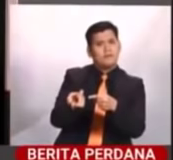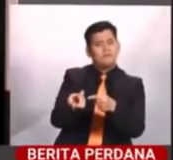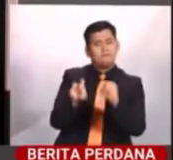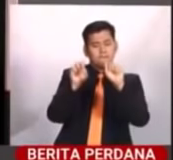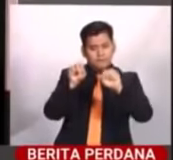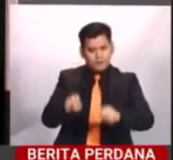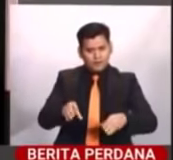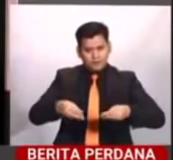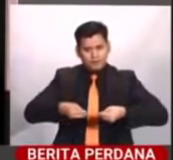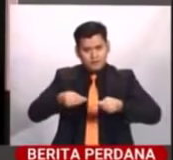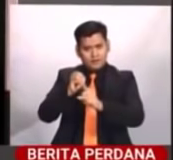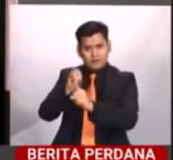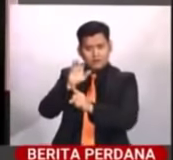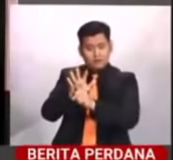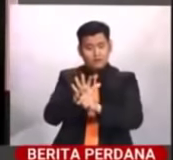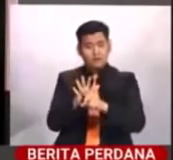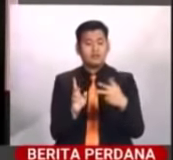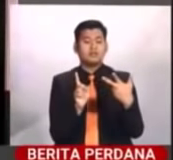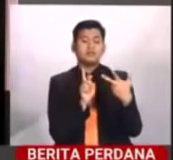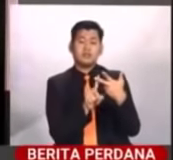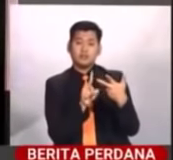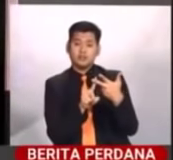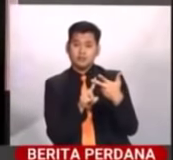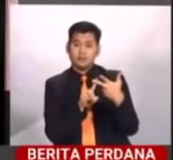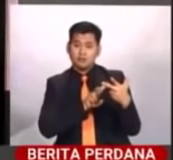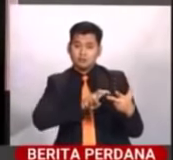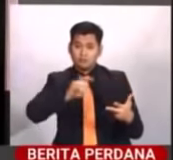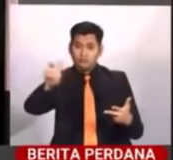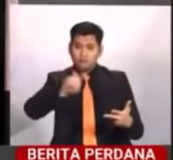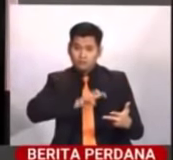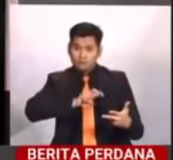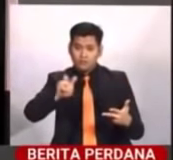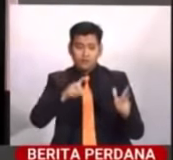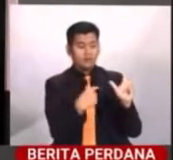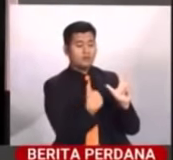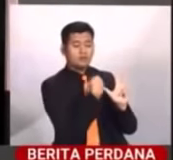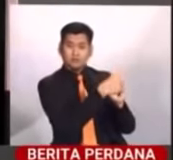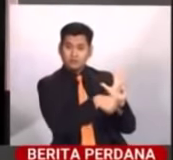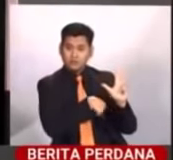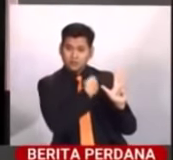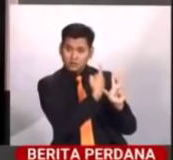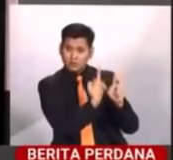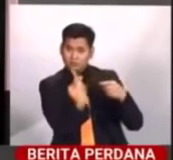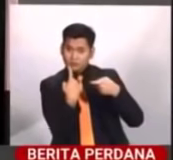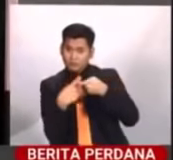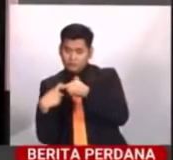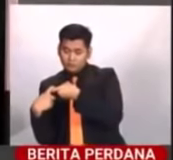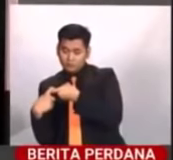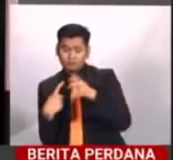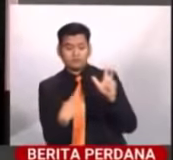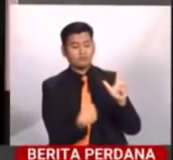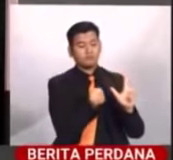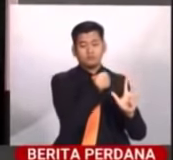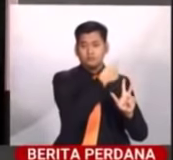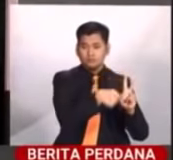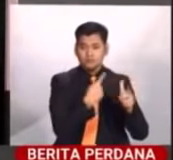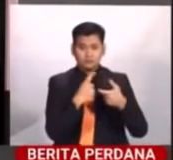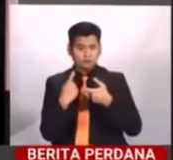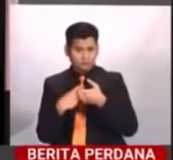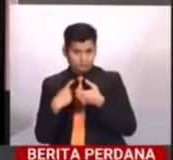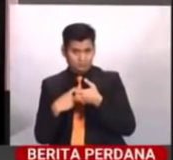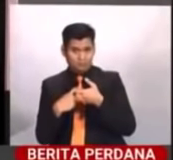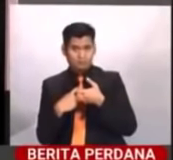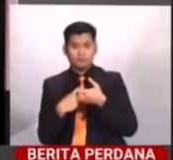terhadap ini. Dan yang ketiga ialah pengangkutan, logistik. Jadi tiga serangkai ini, ya, jadi benda